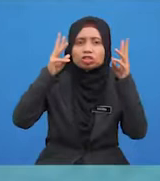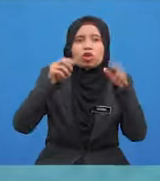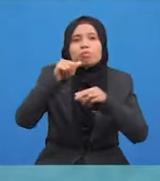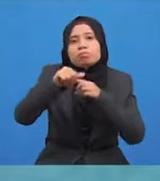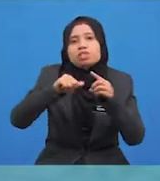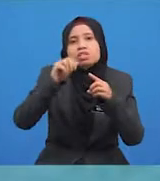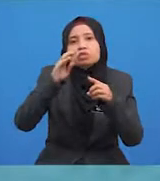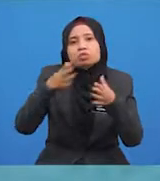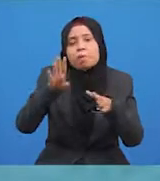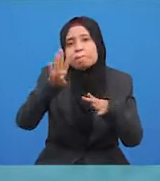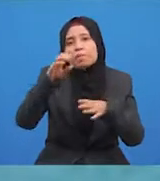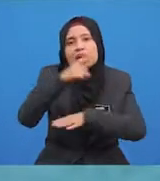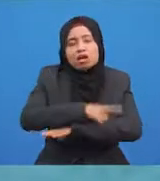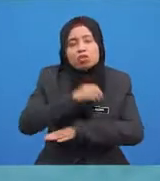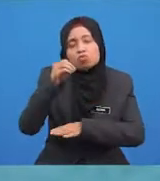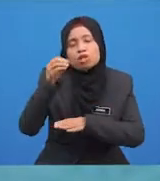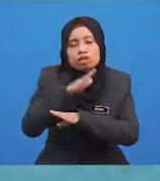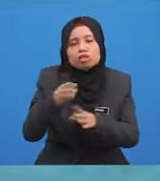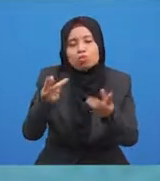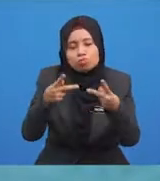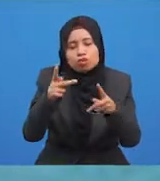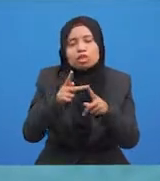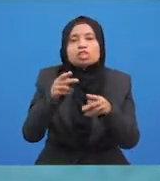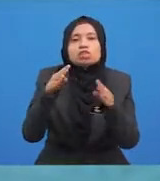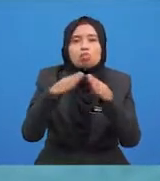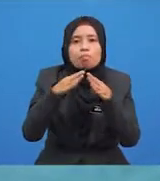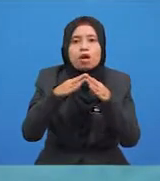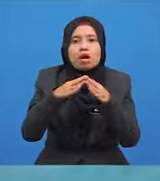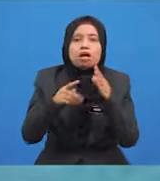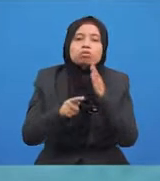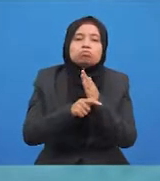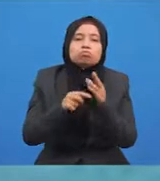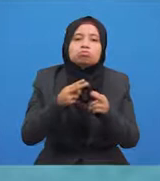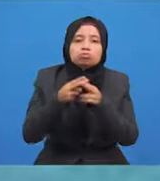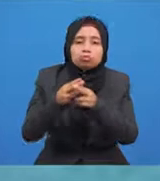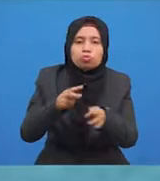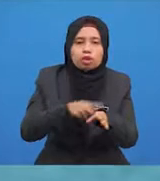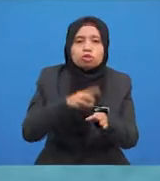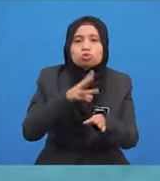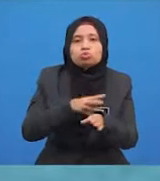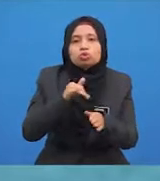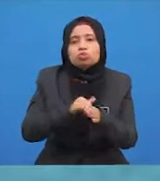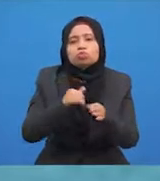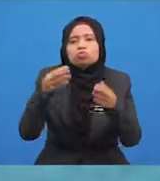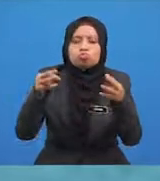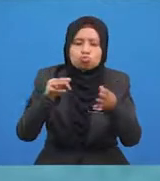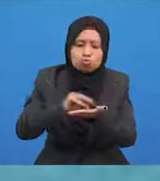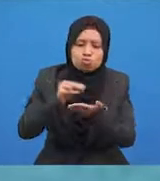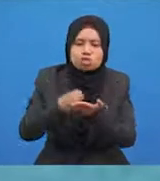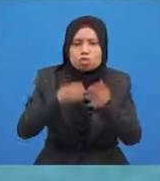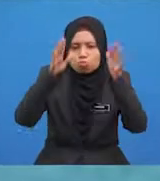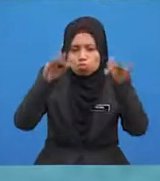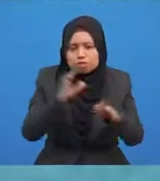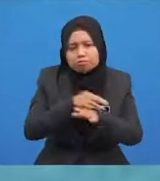sudah 4 hari Oren tidak pulang ke rumah. Tambahan pula, pada waktu itu musim hujan dan